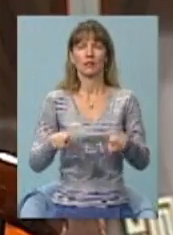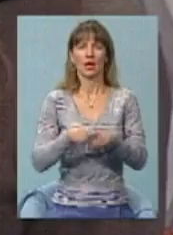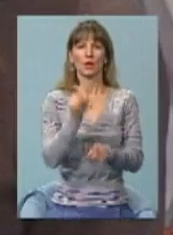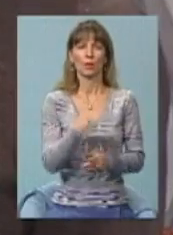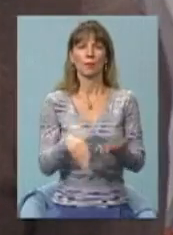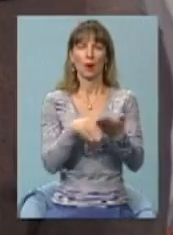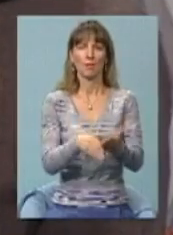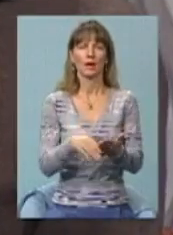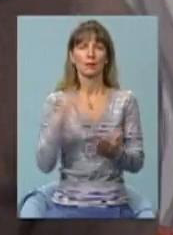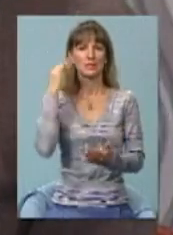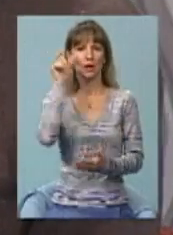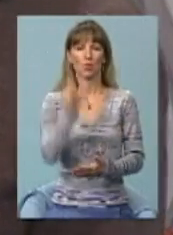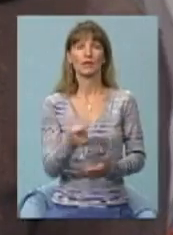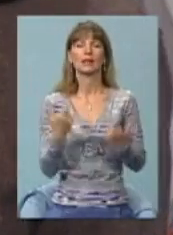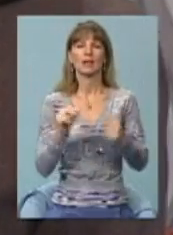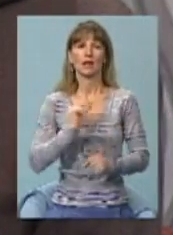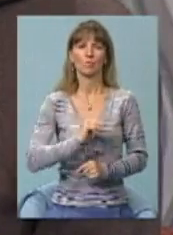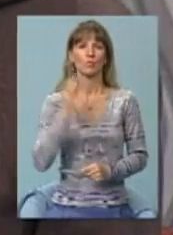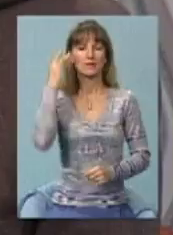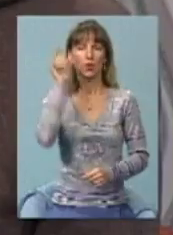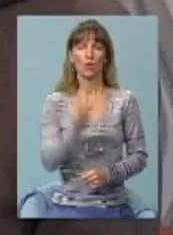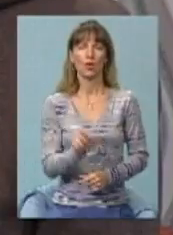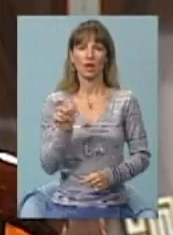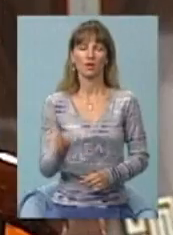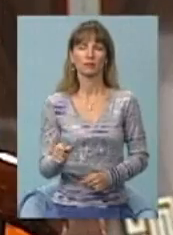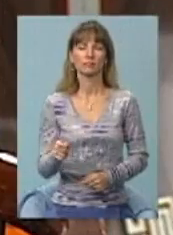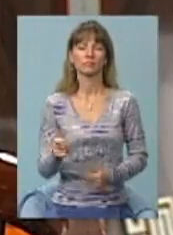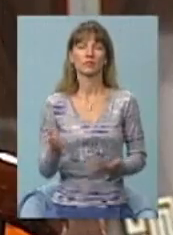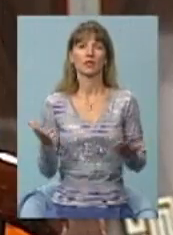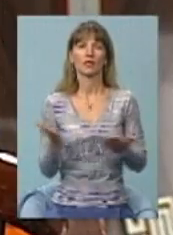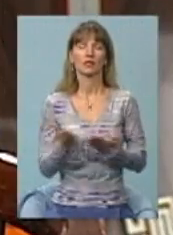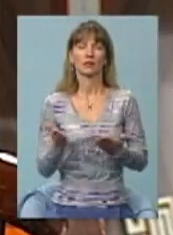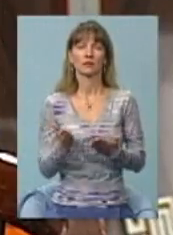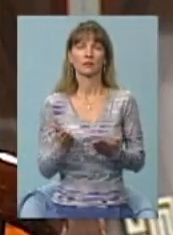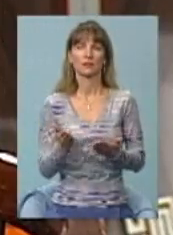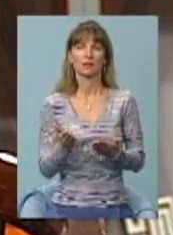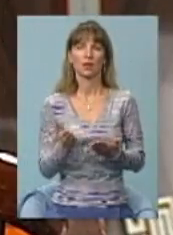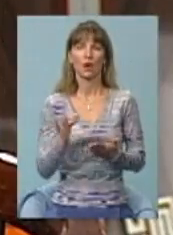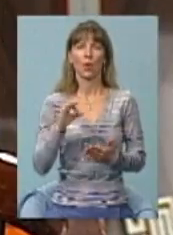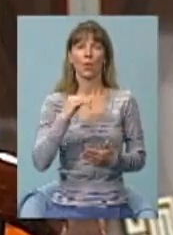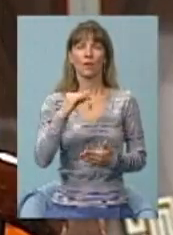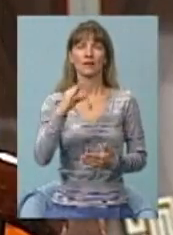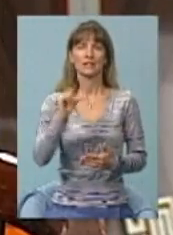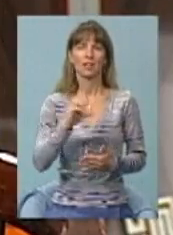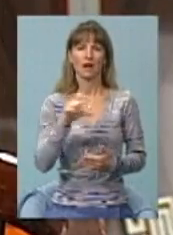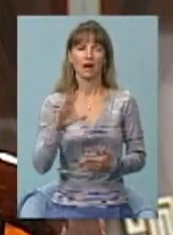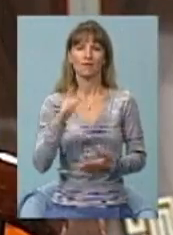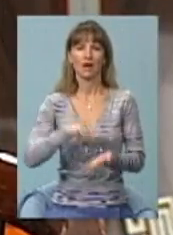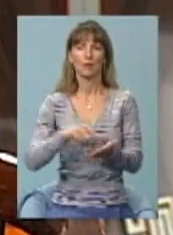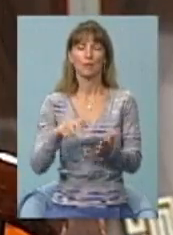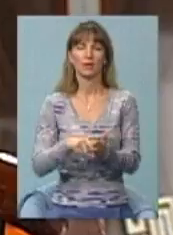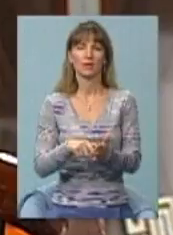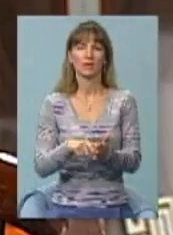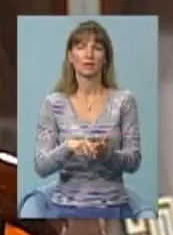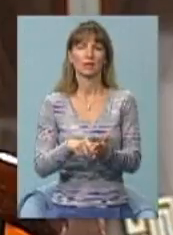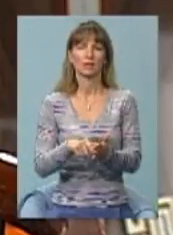Дуже чудово. А як ти вважаєш, де працюють психологи? Ну, в якихось офісах, кабінетах,